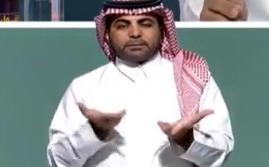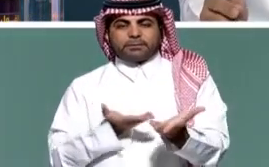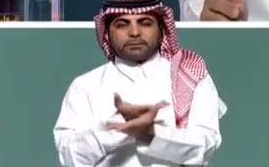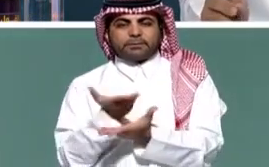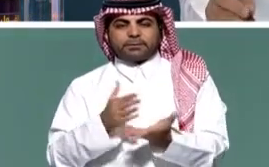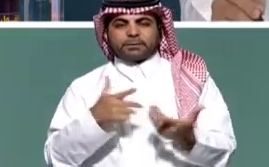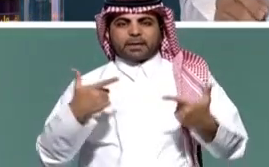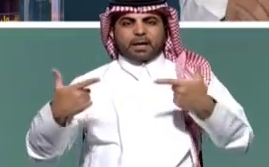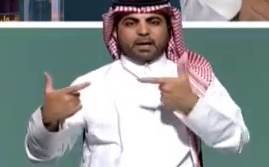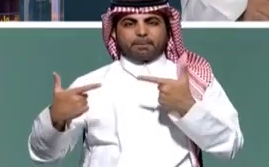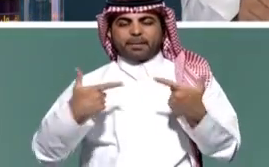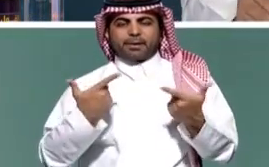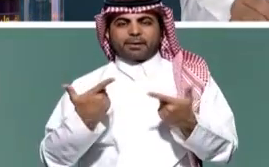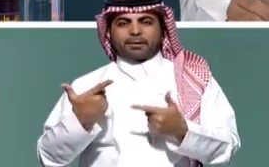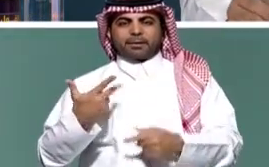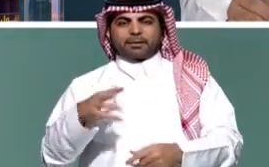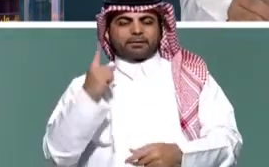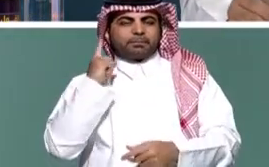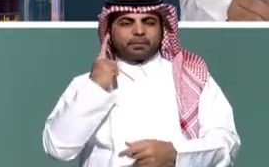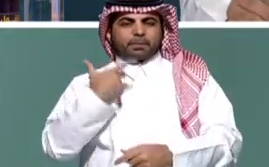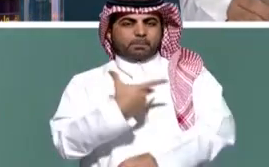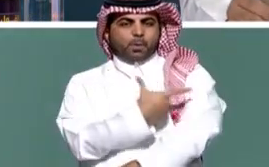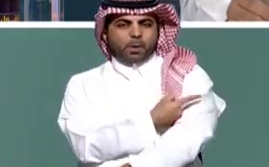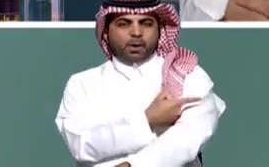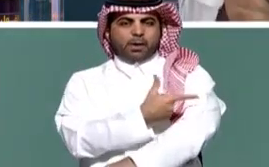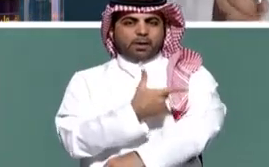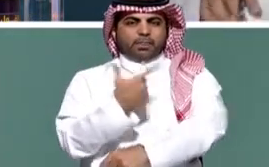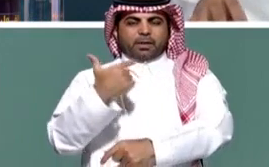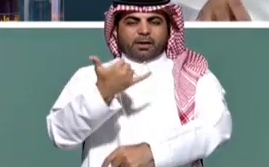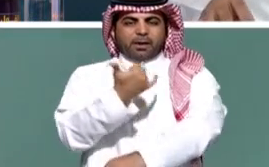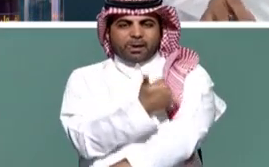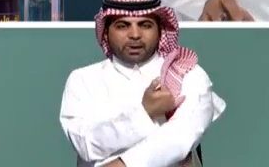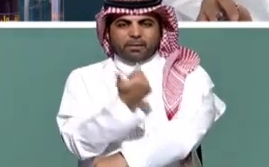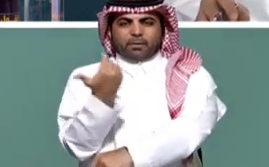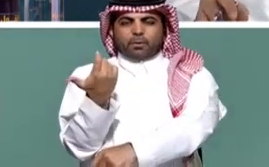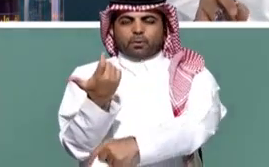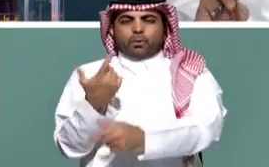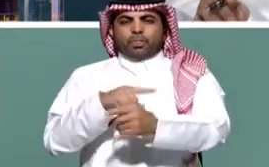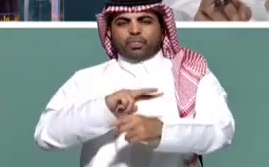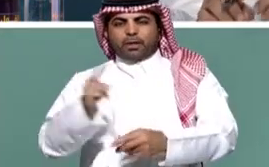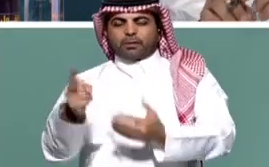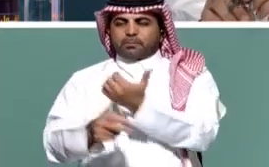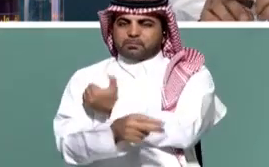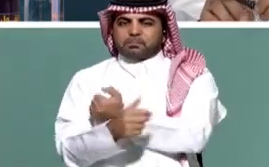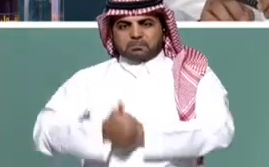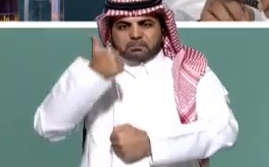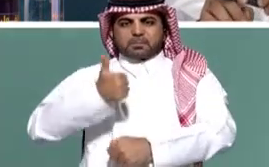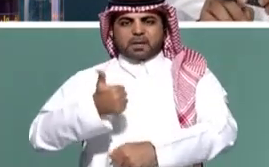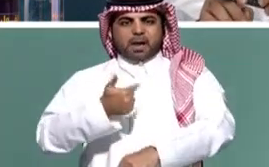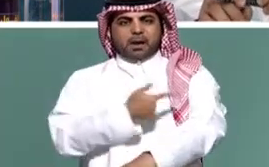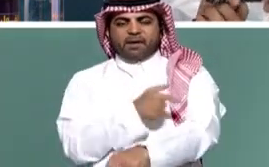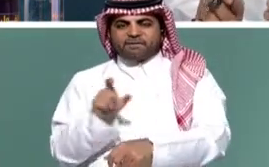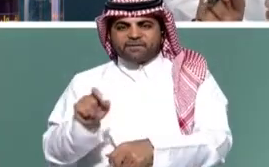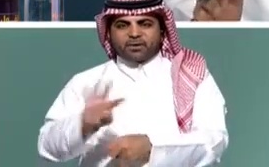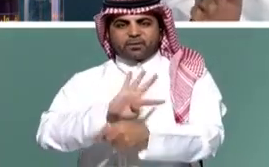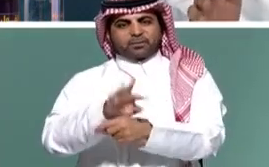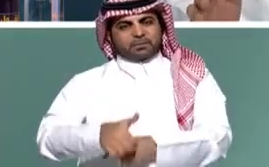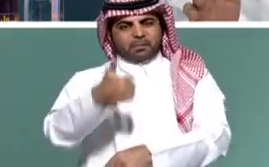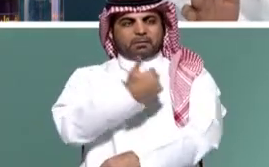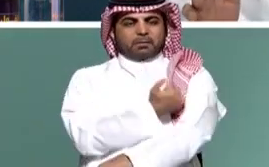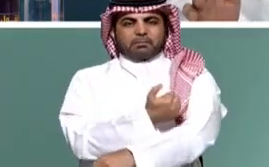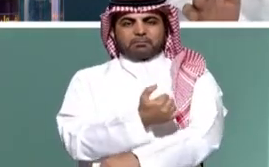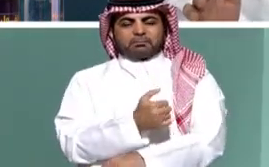حرب اللقاحات. اليوم تصريحات الدول، كل دولة تعلن أنها اقتربت من إنتاج لقاح لهذا الفيروس، وأعتقد